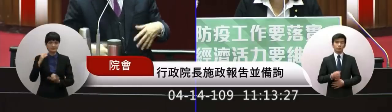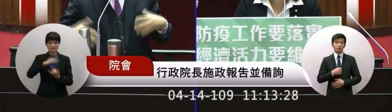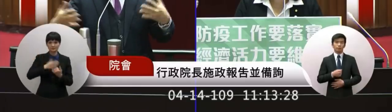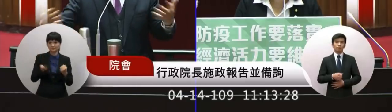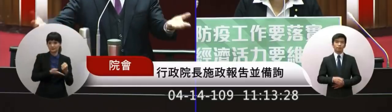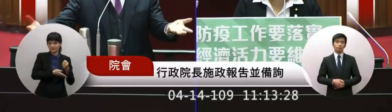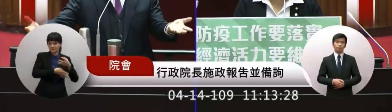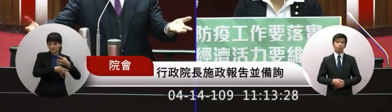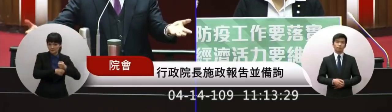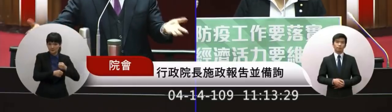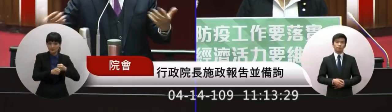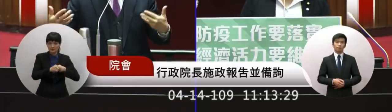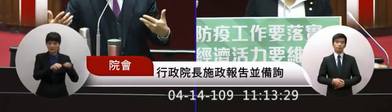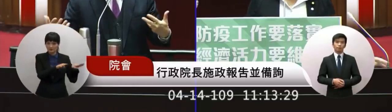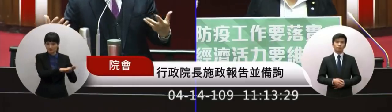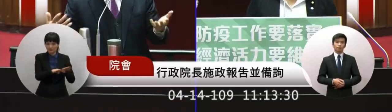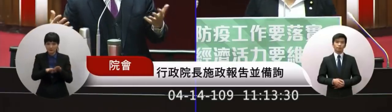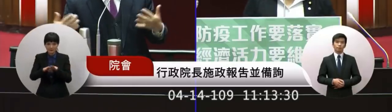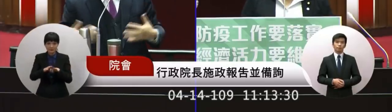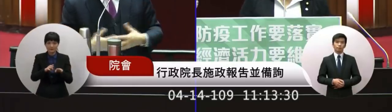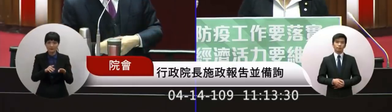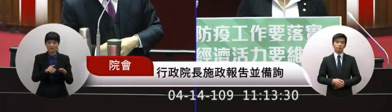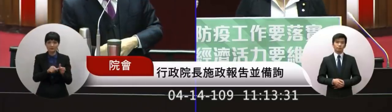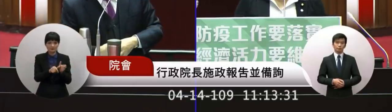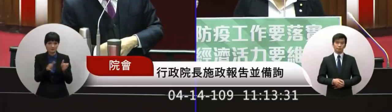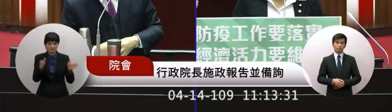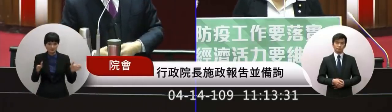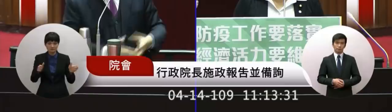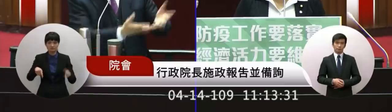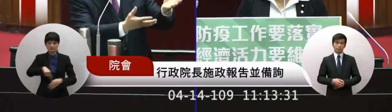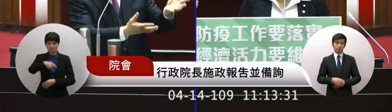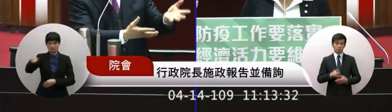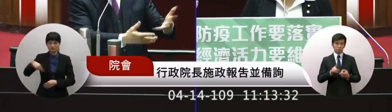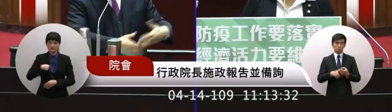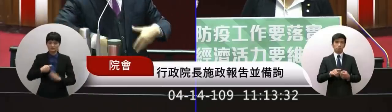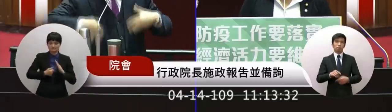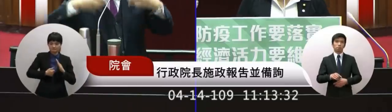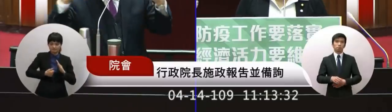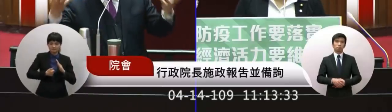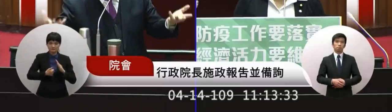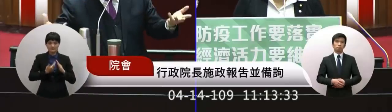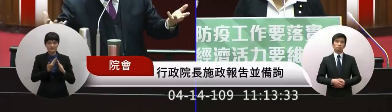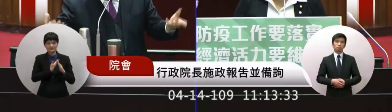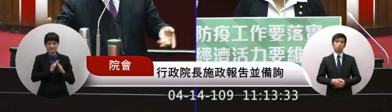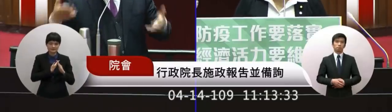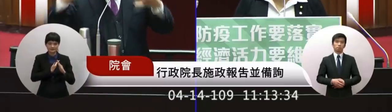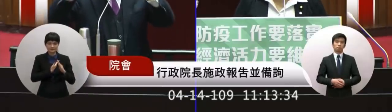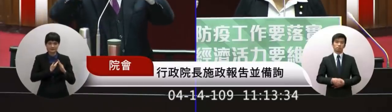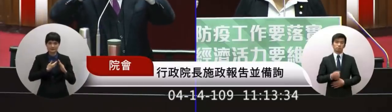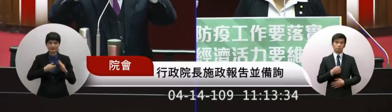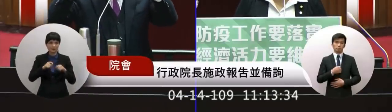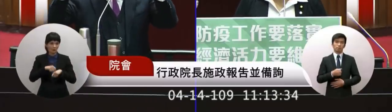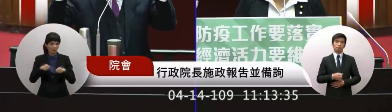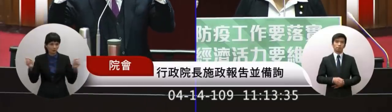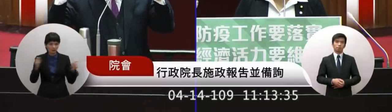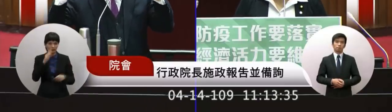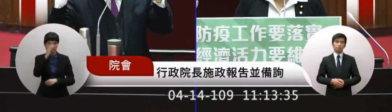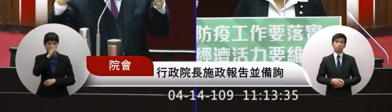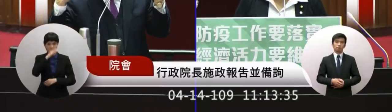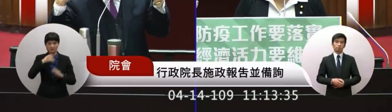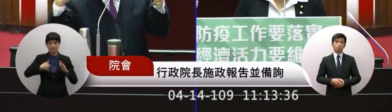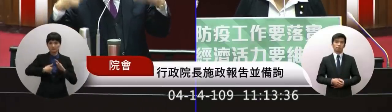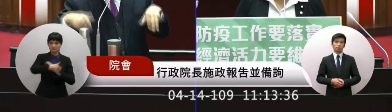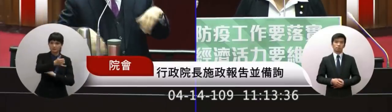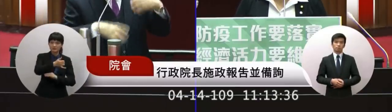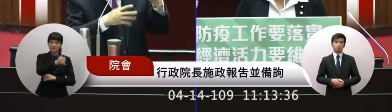我們的八歲大家問太久了所以走出來的時候太幸福有的不記得掛口